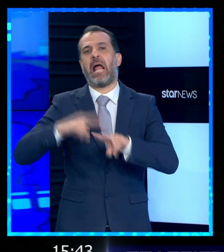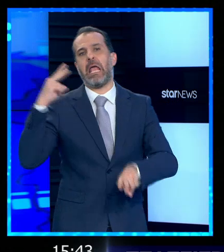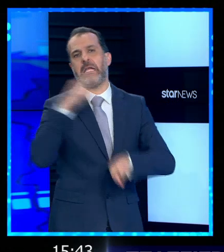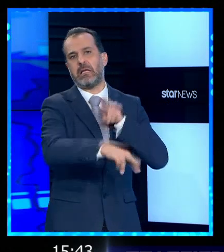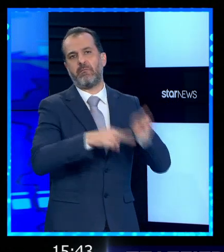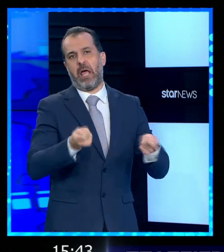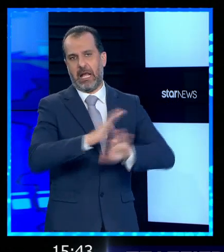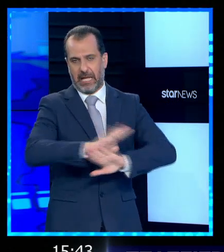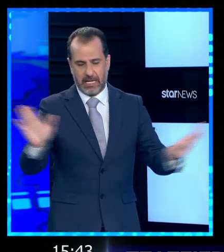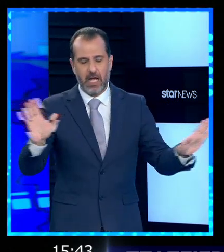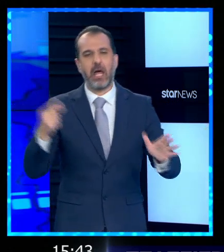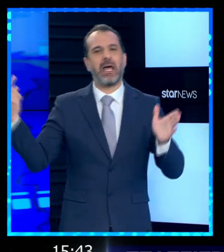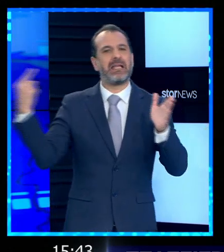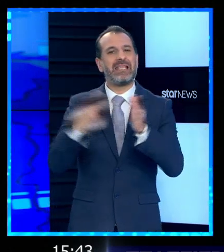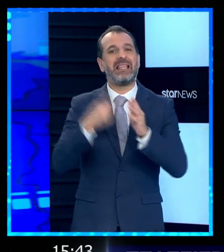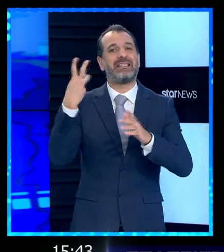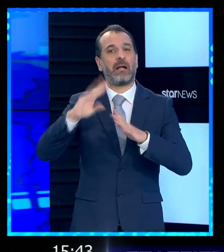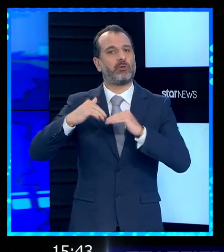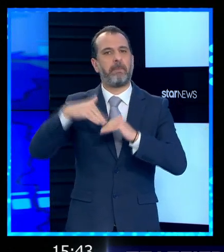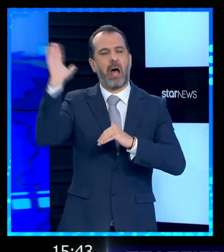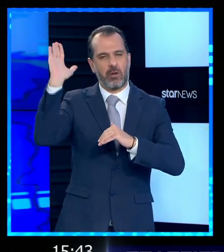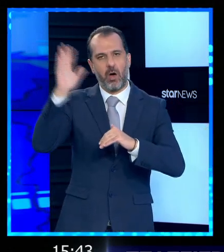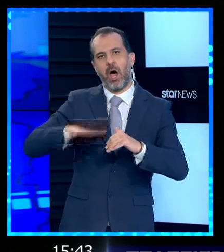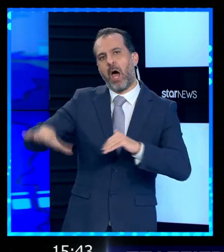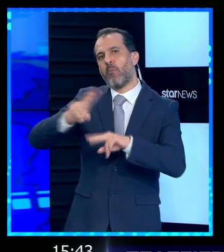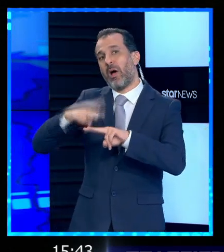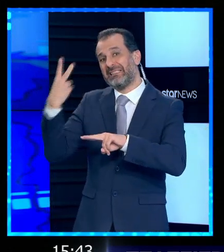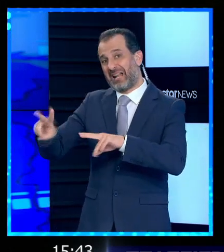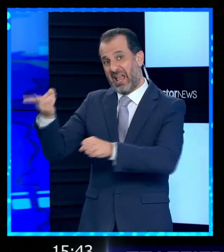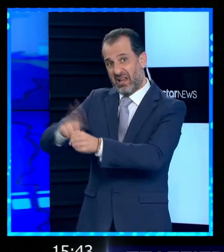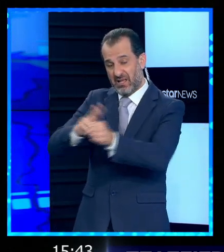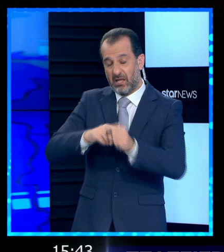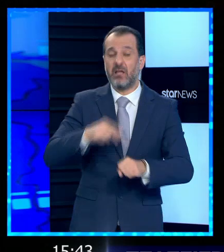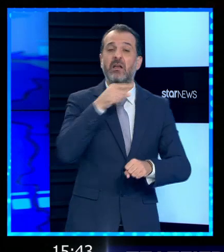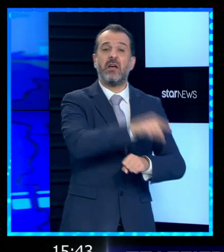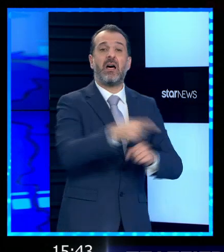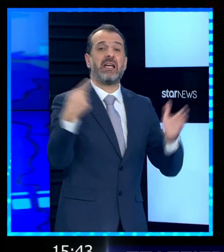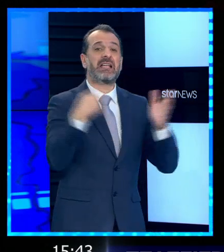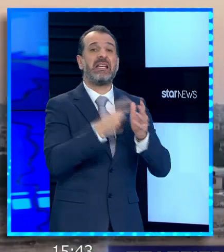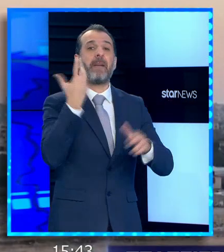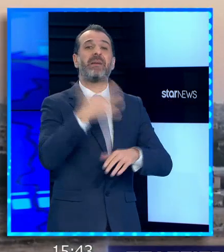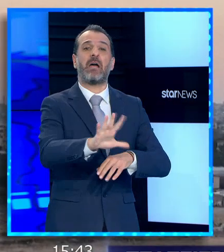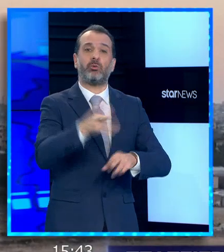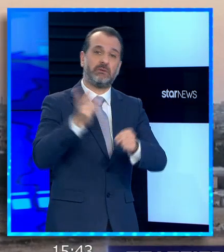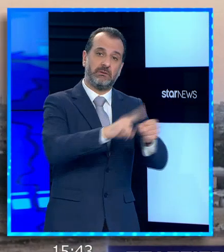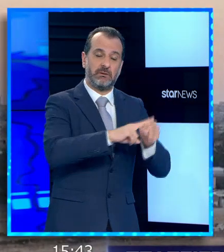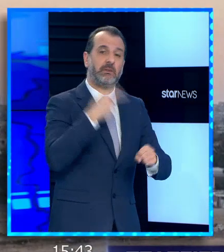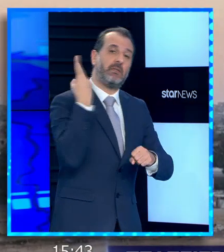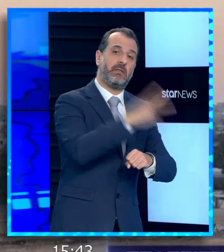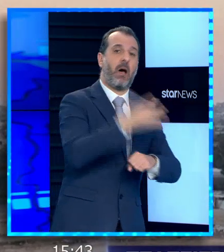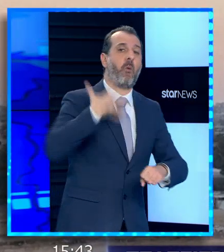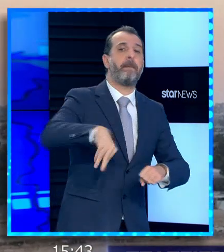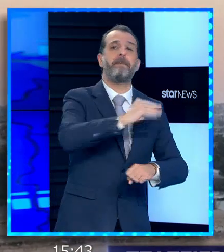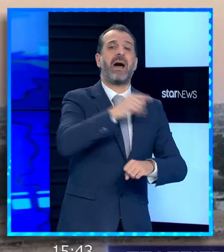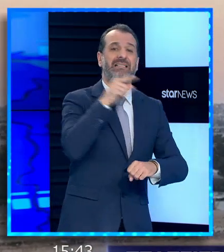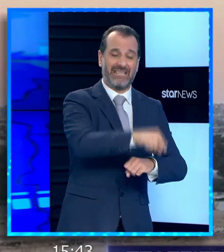ώρες. Πάνω από 1.300 έως τώρα είναι νεκροί από την πλευρά του Ισραήλ και περισσότεροι από 1.500 από την πλευρά των